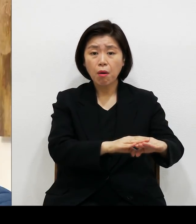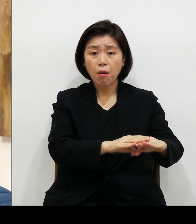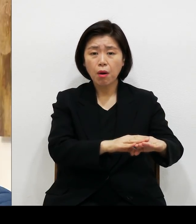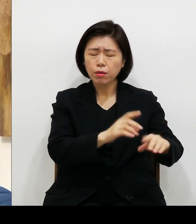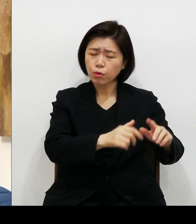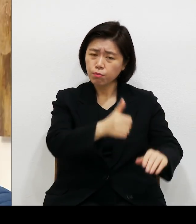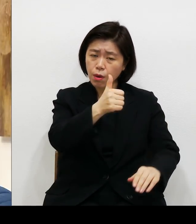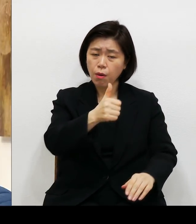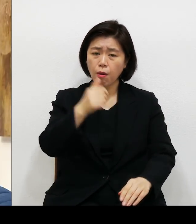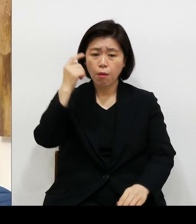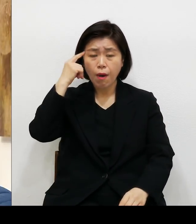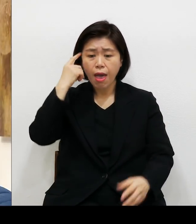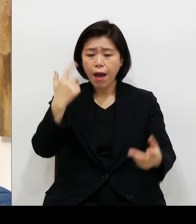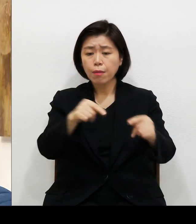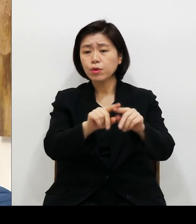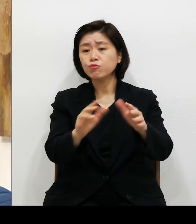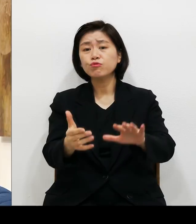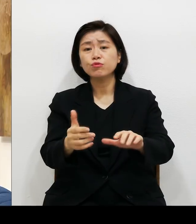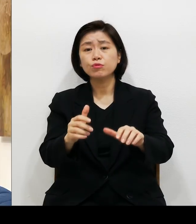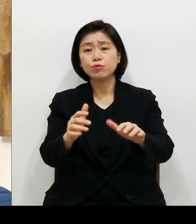상황까지 가보시면